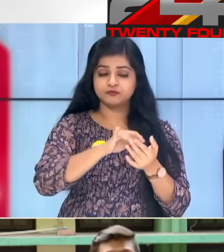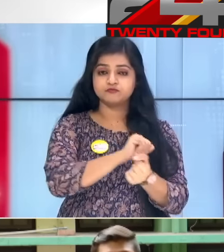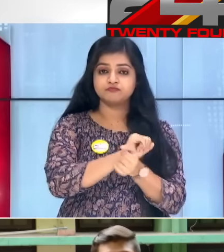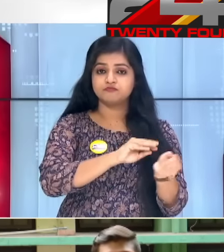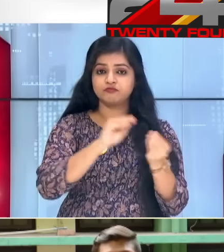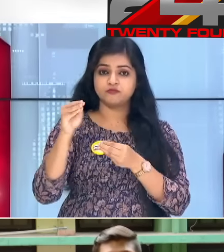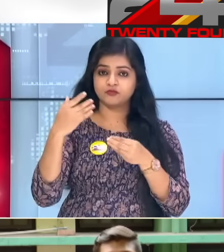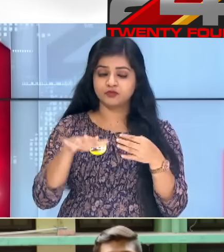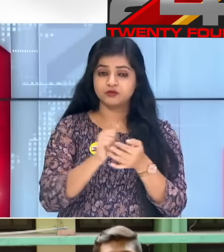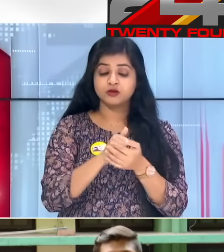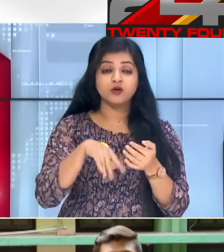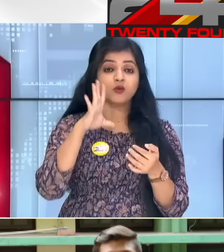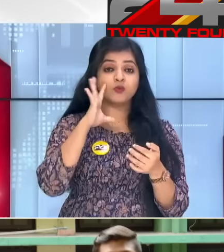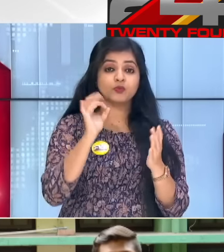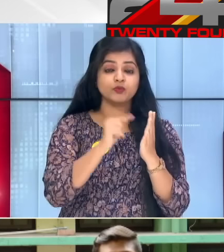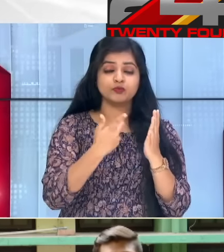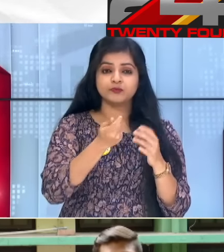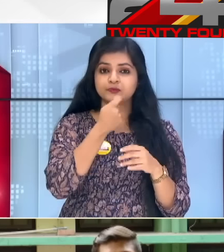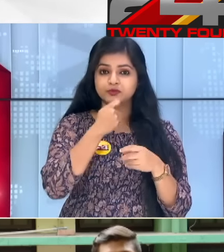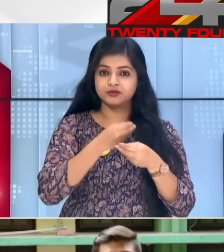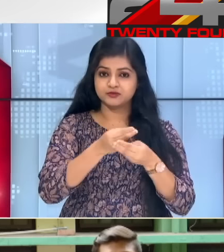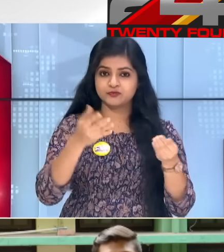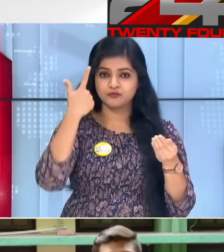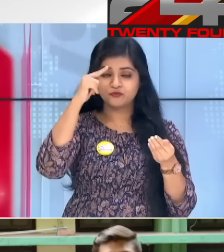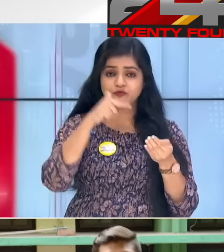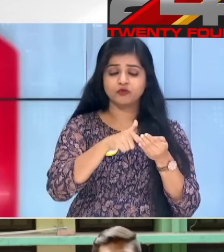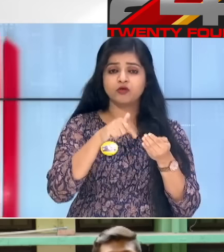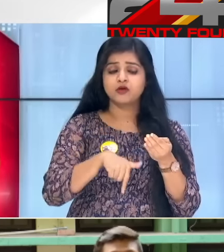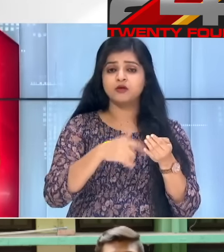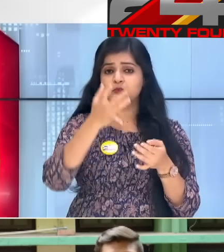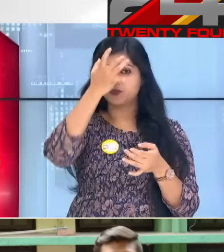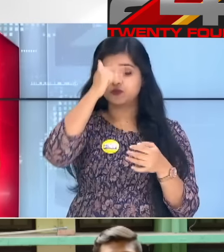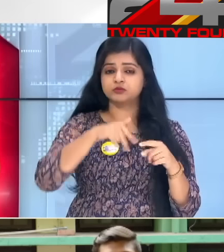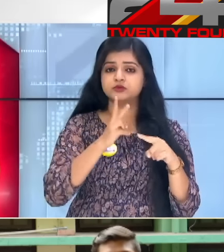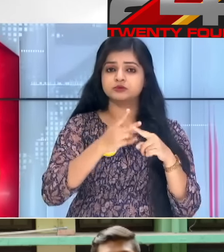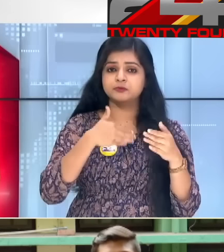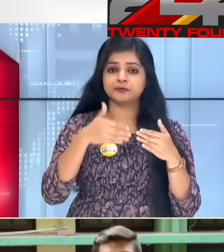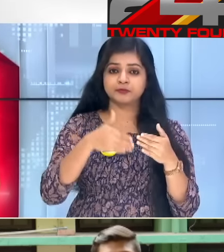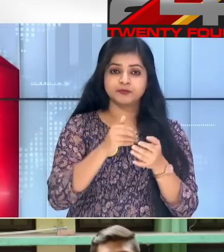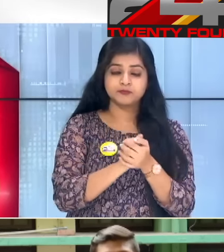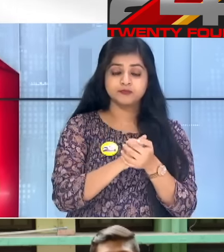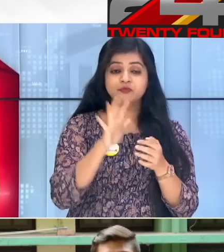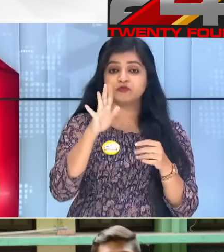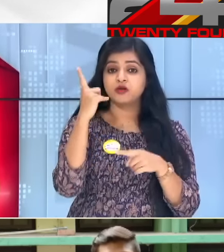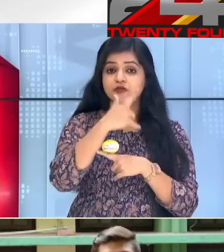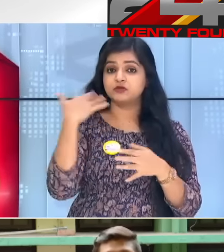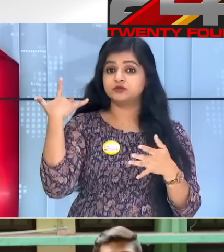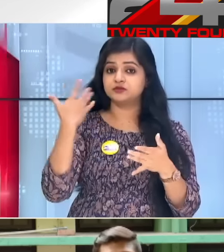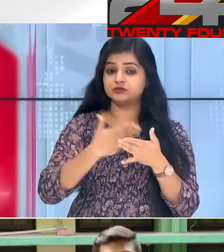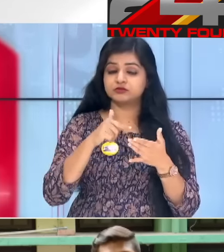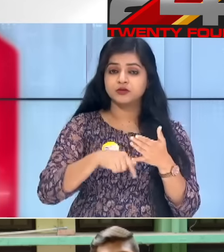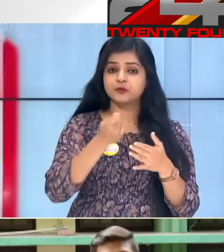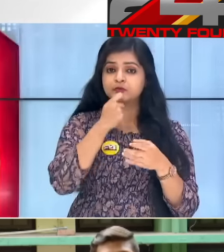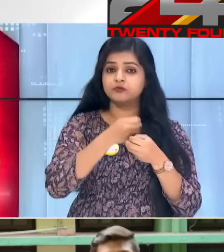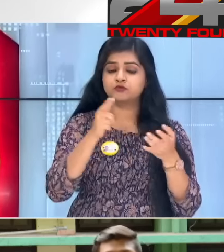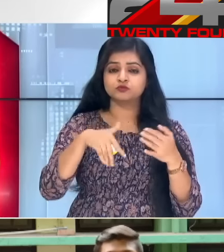നീക്കിയത് ഏറ്റവും പ്രധാനപ്പെട്ട കാര്യം ഈ മരുന്ന് വിതരണത്തിലെ പ്രതിസന്ധി ഇപ്പോഴും നിലനിൽക്കുന്നു എന്നുള്ളതാണ് ഞാൻ ആദ്യം സൂചിപ്പിച്ചതുപോലെ തന്നെ അഞ്ചു ദിവസം പിന്നിട്ടിരിക്കുകയാണ് ഈ